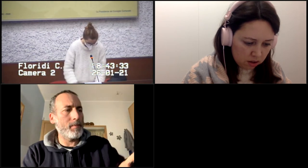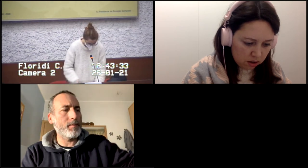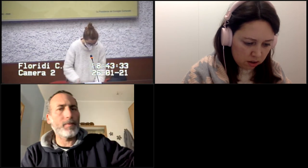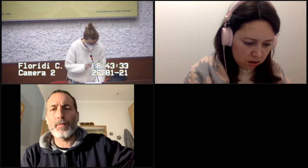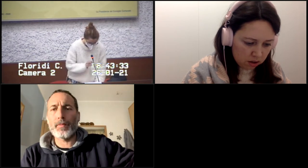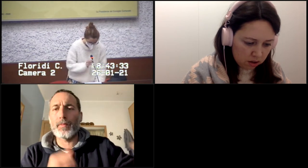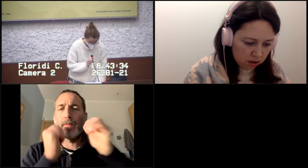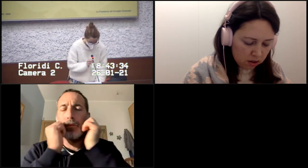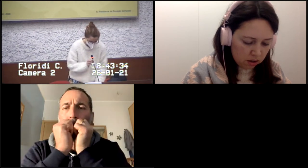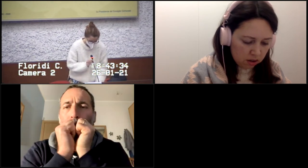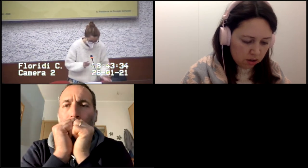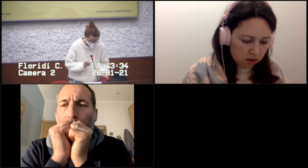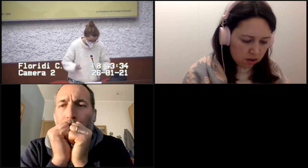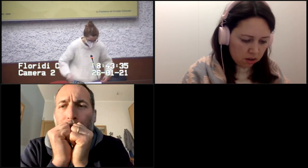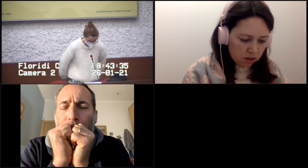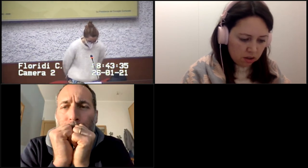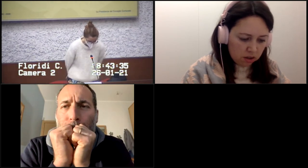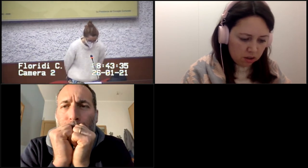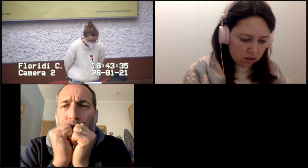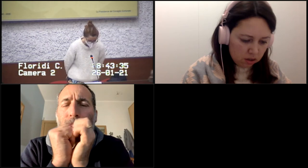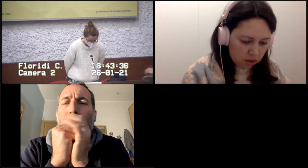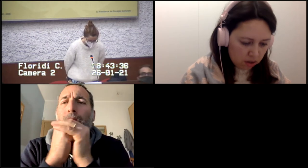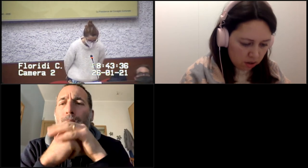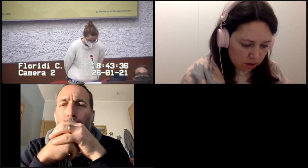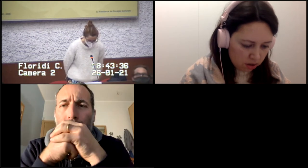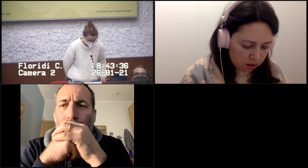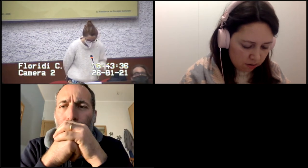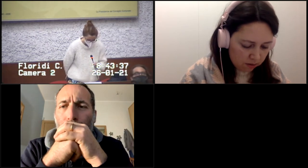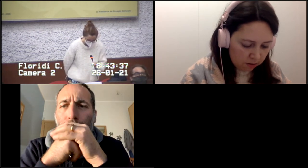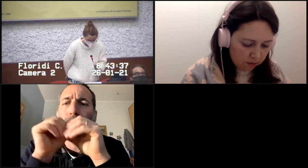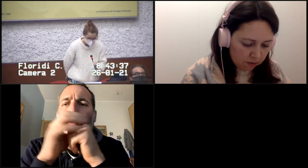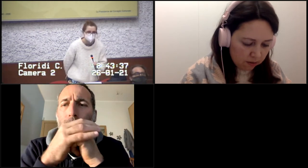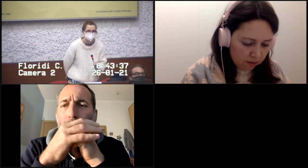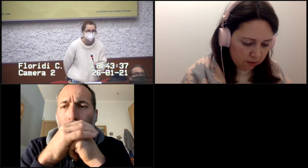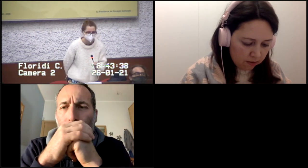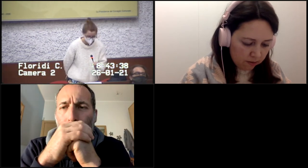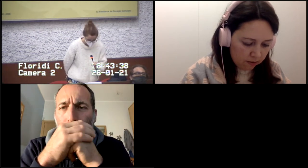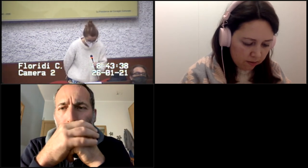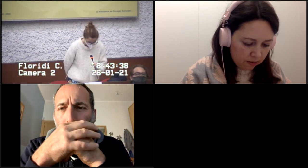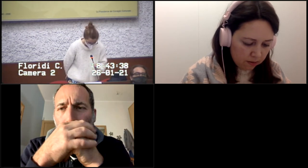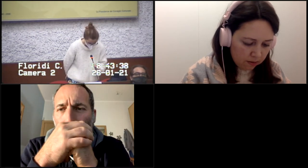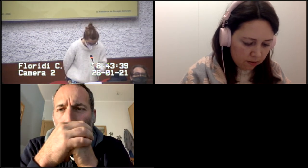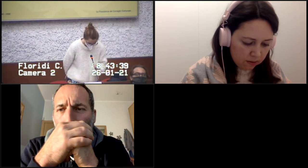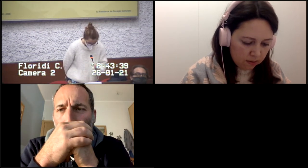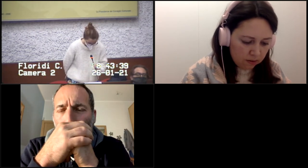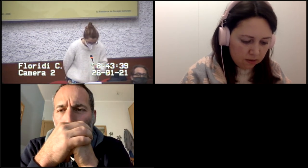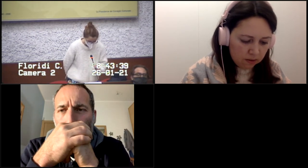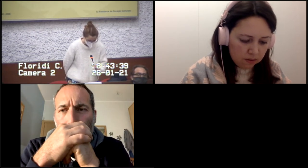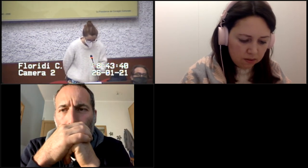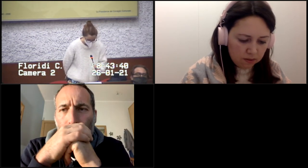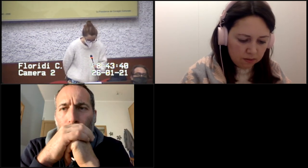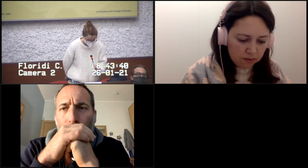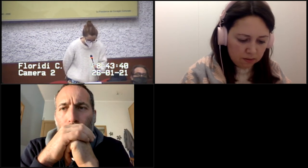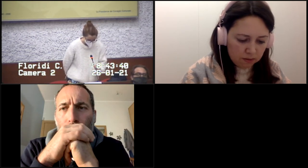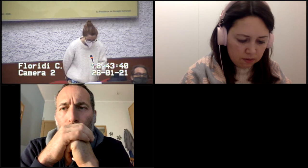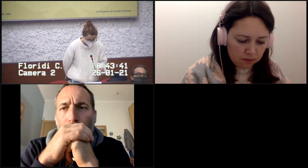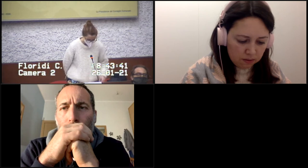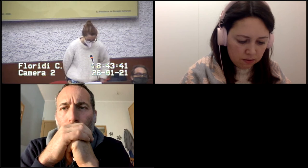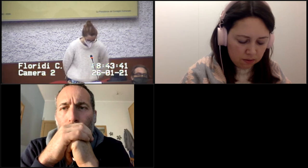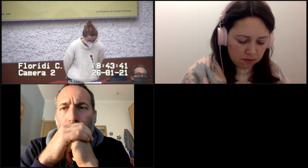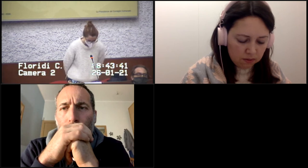Come forse già alcuni di voi sanno, a inizio gennaio è venuto a mancare Marco Rota. Marco è stato un